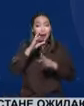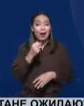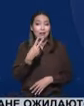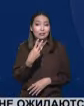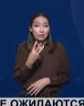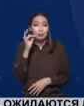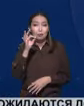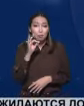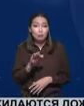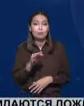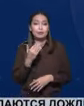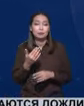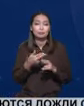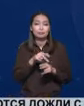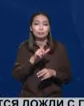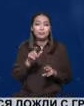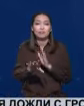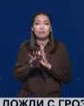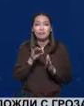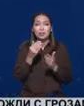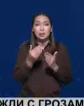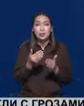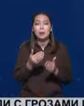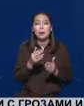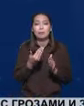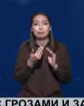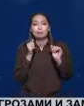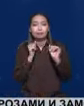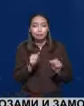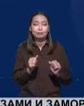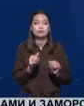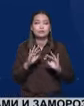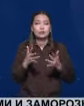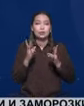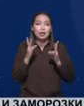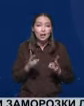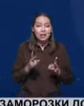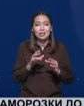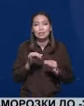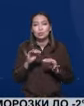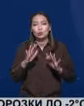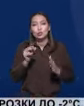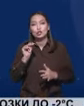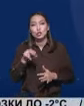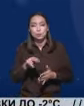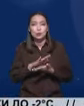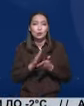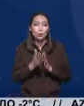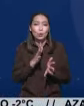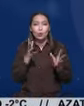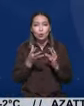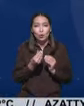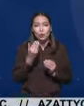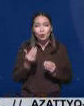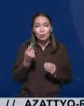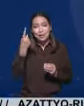Еще 23% респондентов выбрали вариант ответа «меры по предотвращению аварий и чрезвычайных ситуаций». В целом, число сторонников